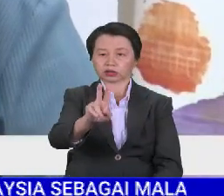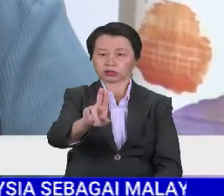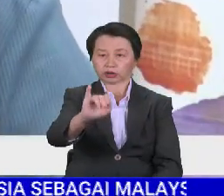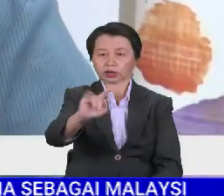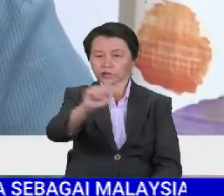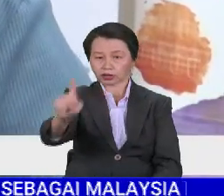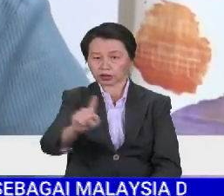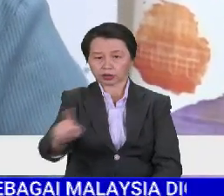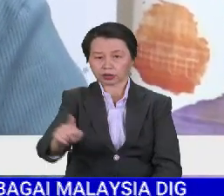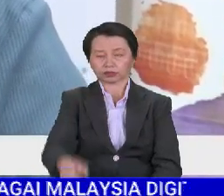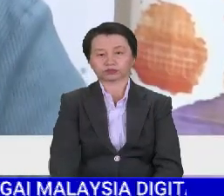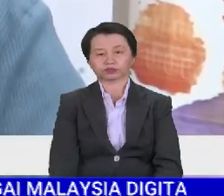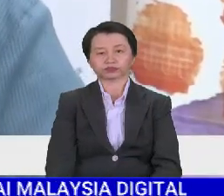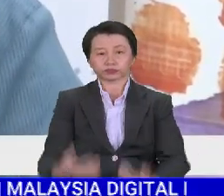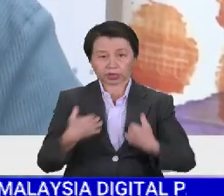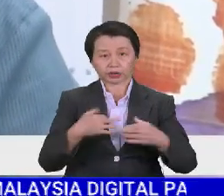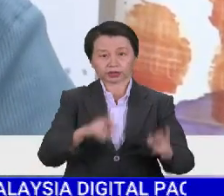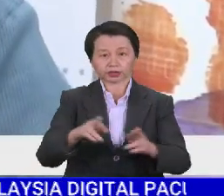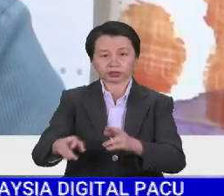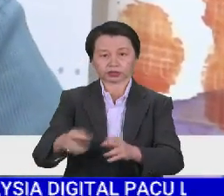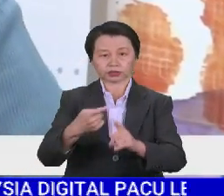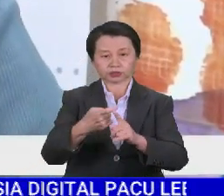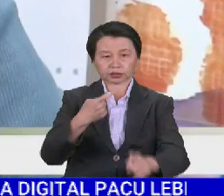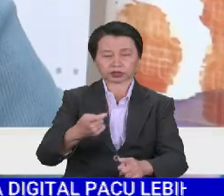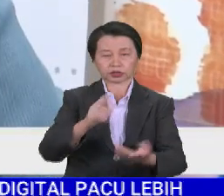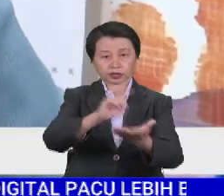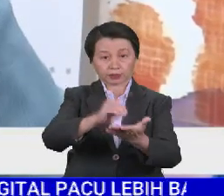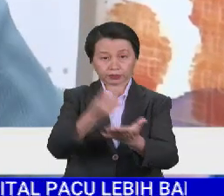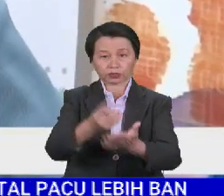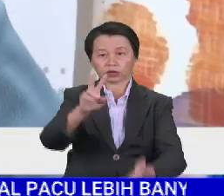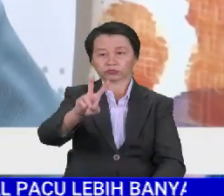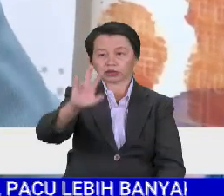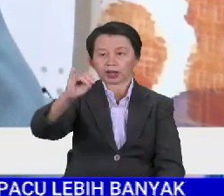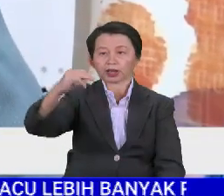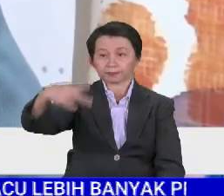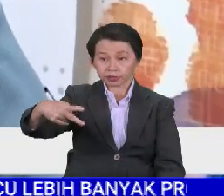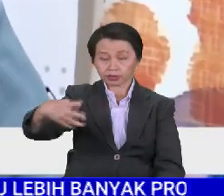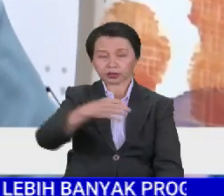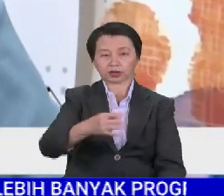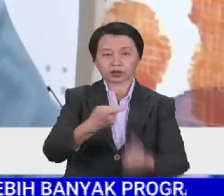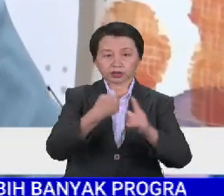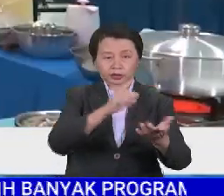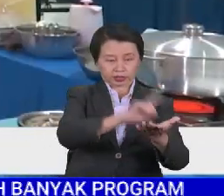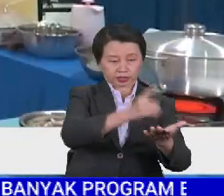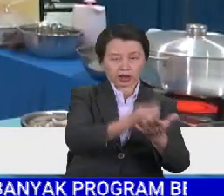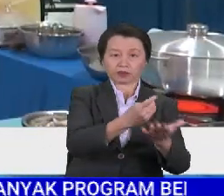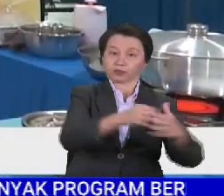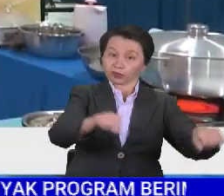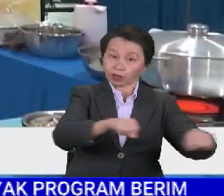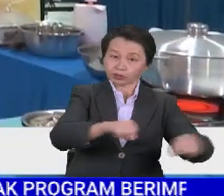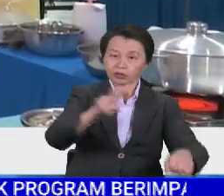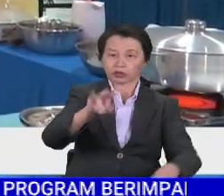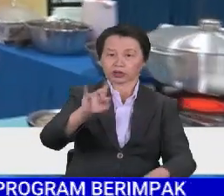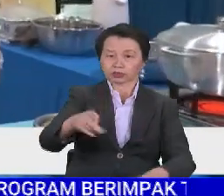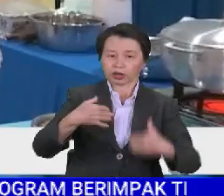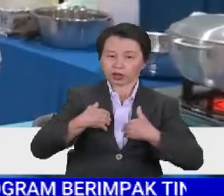menerbitkan rancangan dari dapur VIP dan alhamdulillah dari dapur VIP kita bersama yang